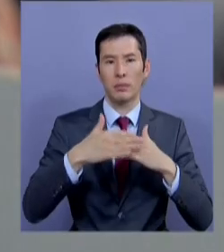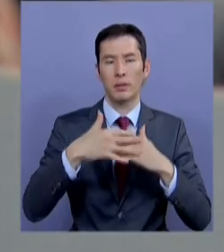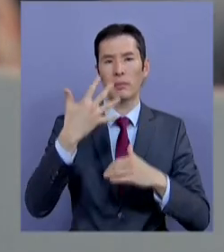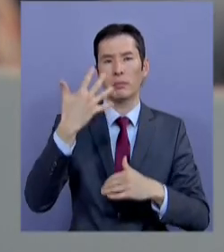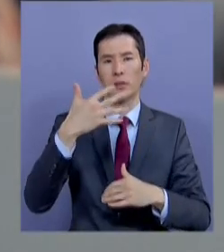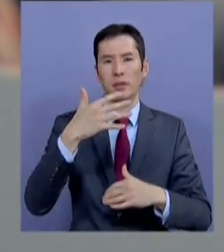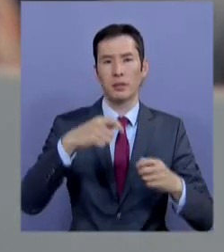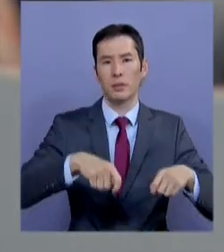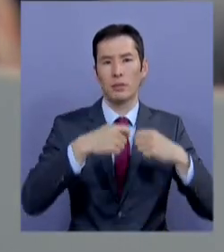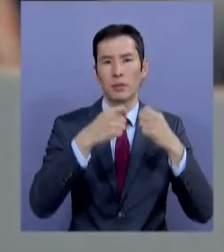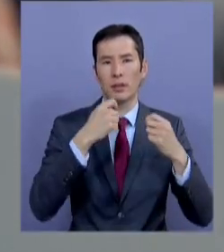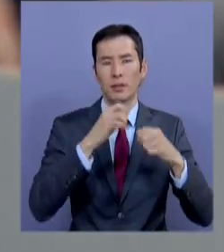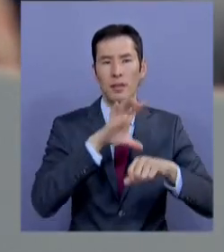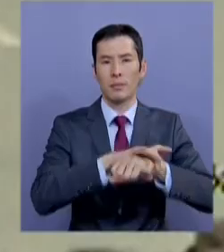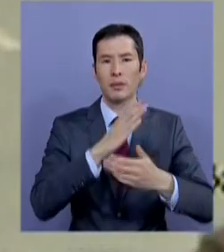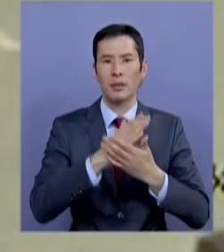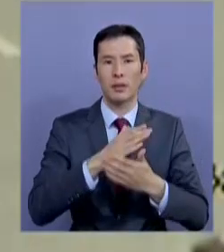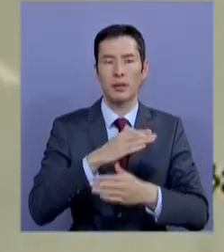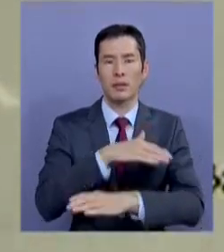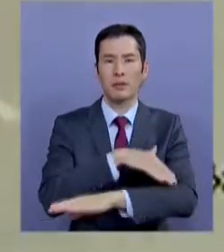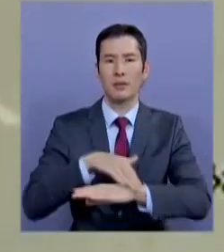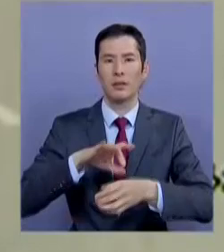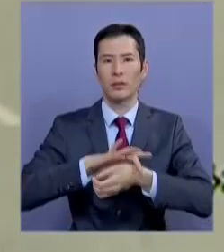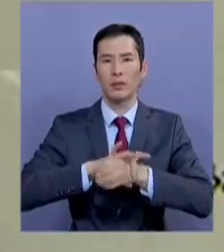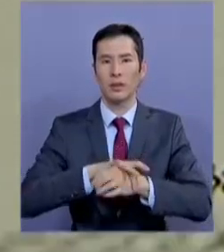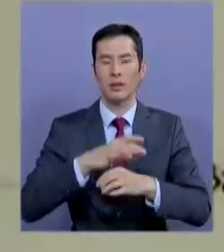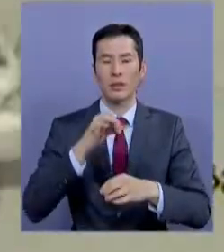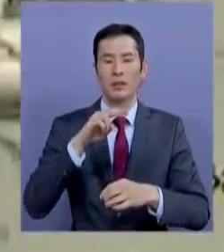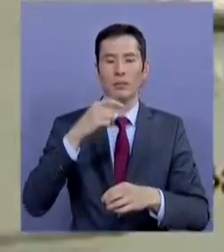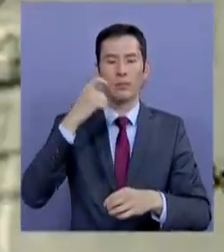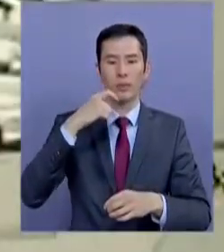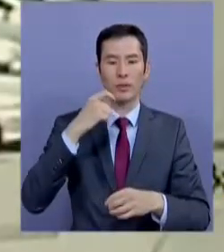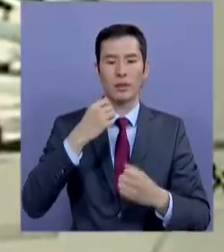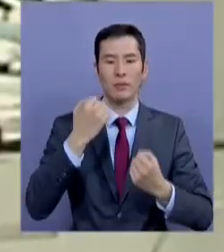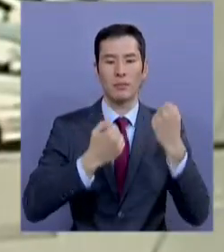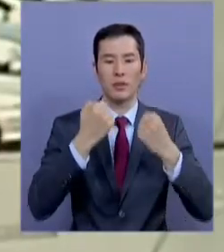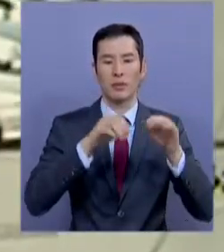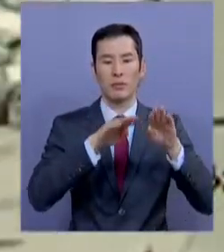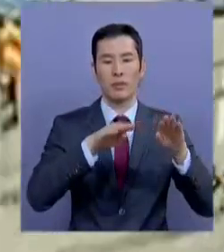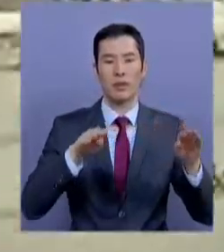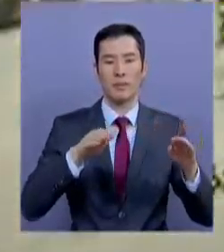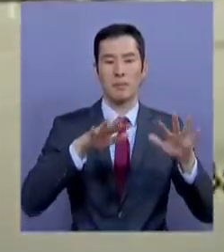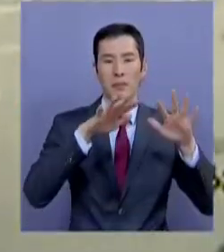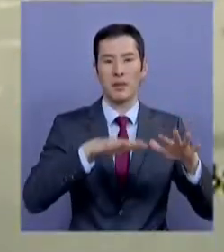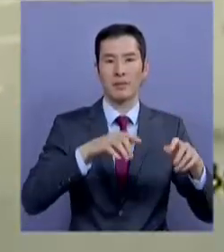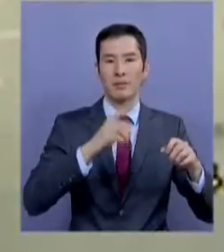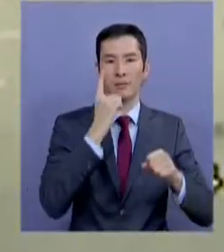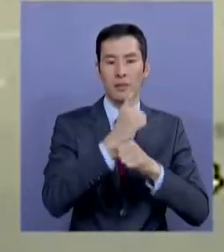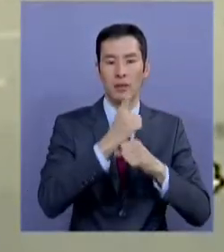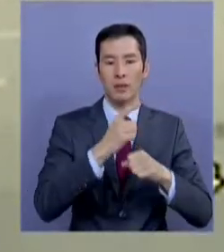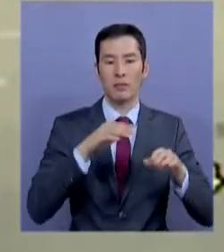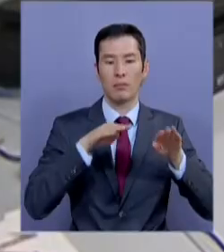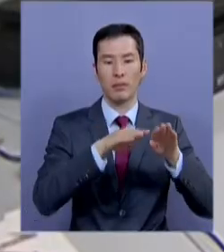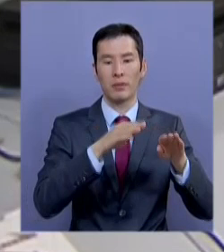заңсыздықты анықтайды. Дәл қазір Райымбек даңғылы мен Пушкин көшелерінің қиылысында рұқсат етілмеген жерге тоқтаған көліктердің иелеріне айыппұл салу үшін шетінен тіркеп